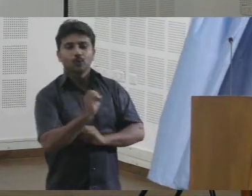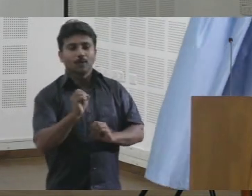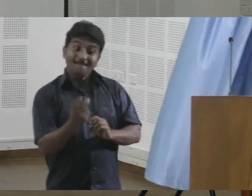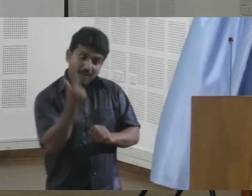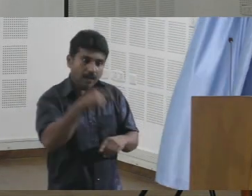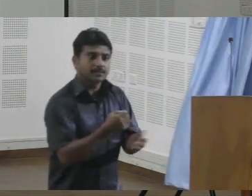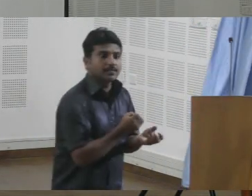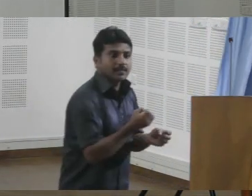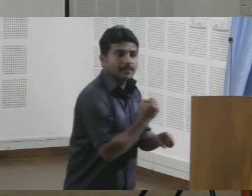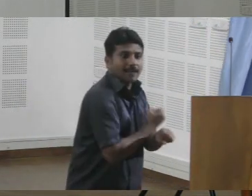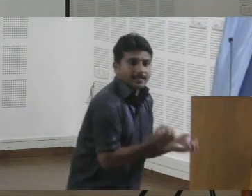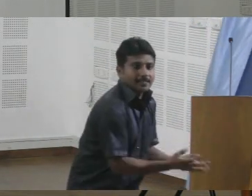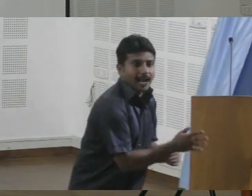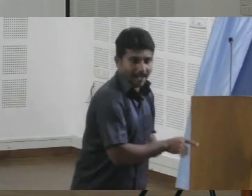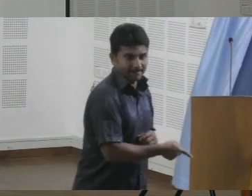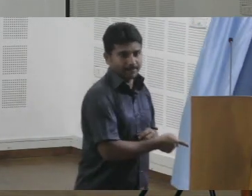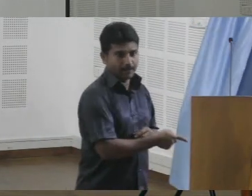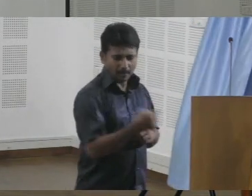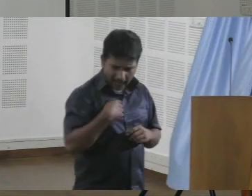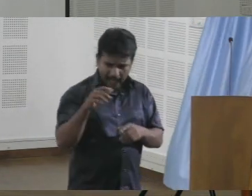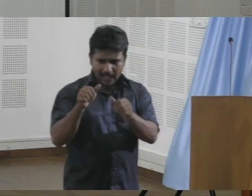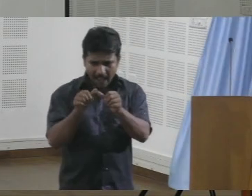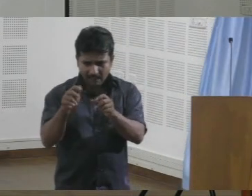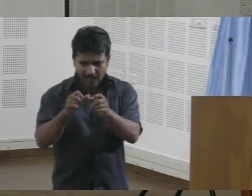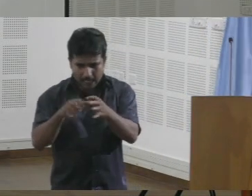അപ്പൊ അന്ന് തന്നെ ഞാൻ അത് ട്രൈ ചെയ്തു.